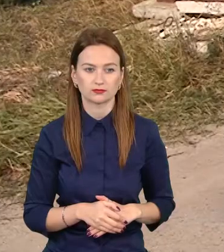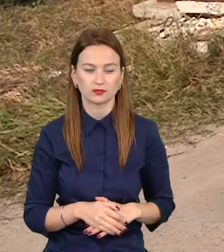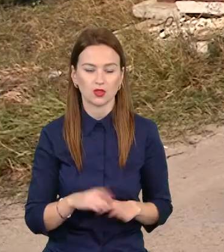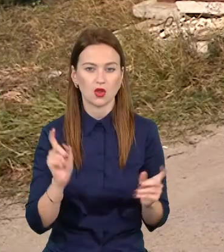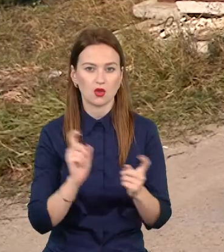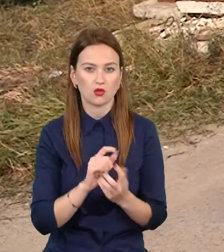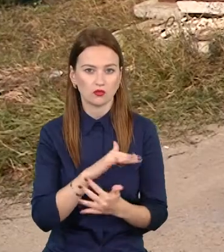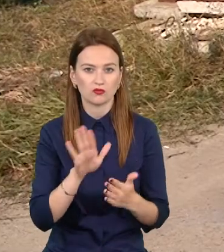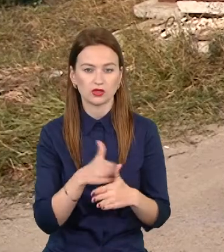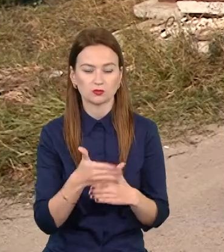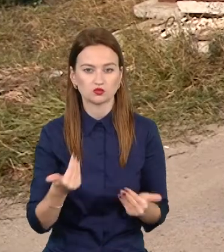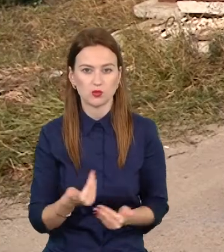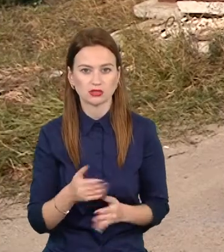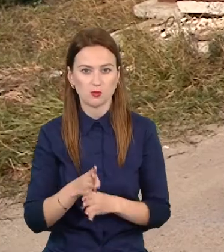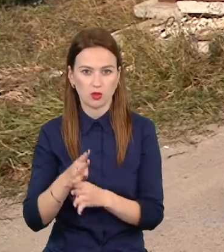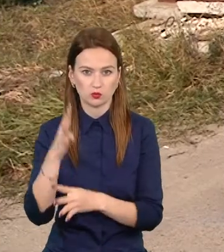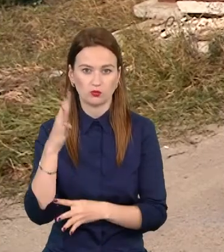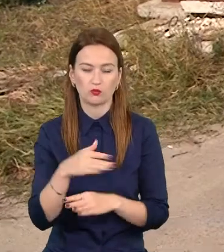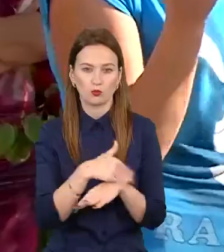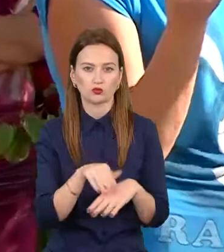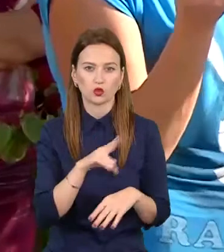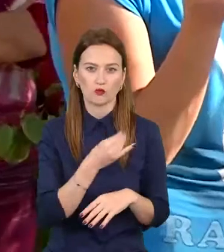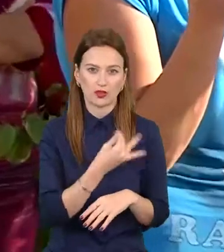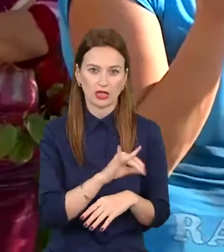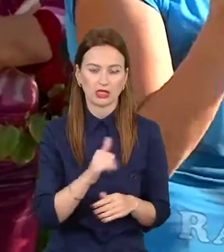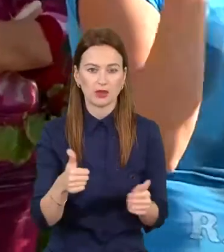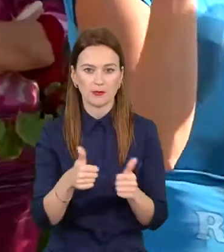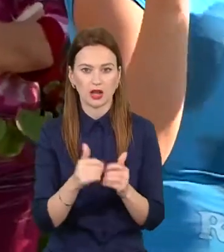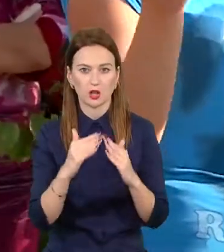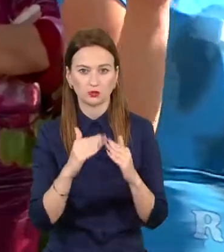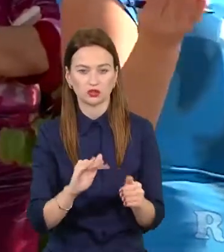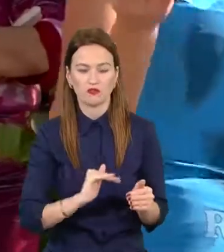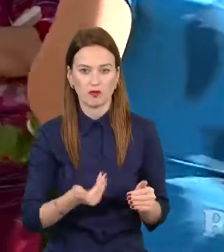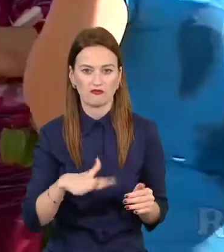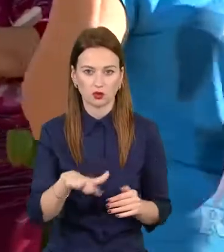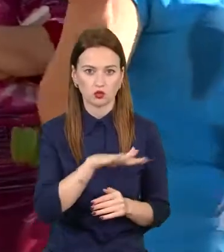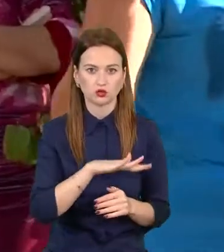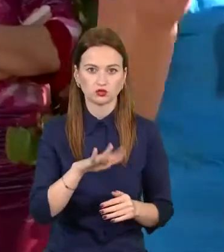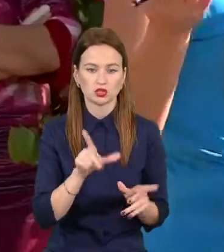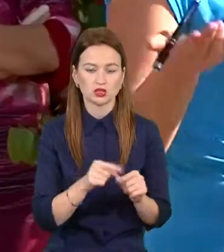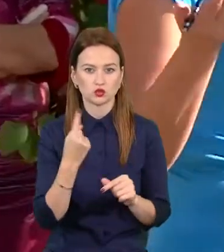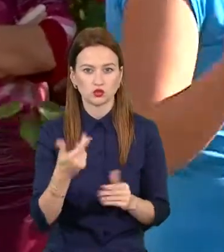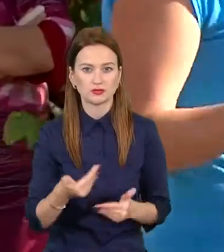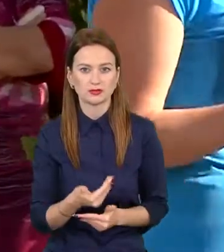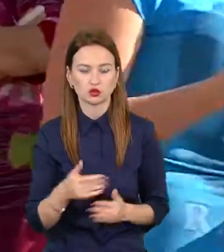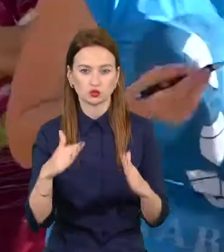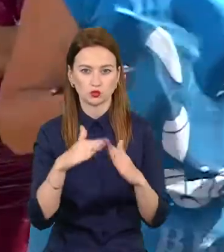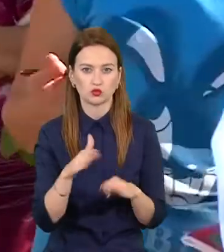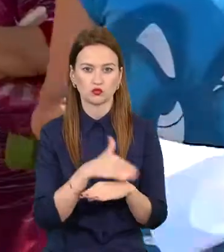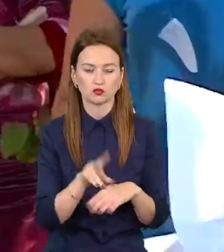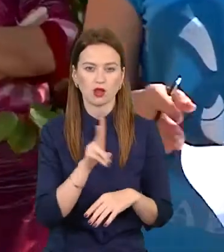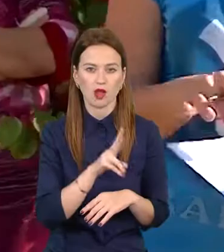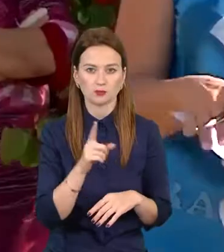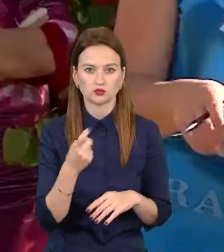Конфлікт між мешканцями багатоповерхівок по провулку Ювілейний, а також прилеглих будинків приватного сектору з одним із мешканців будинку за адресою